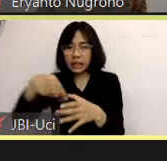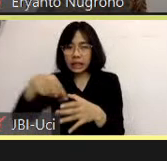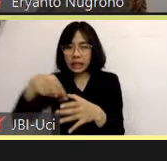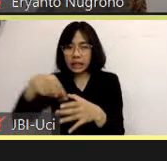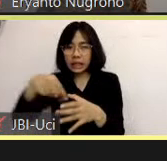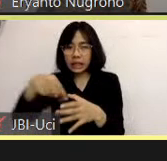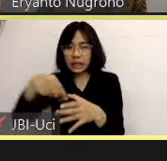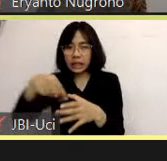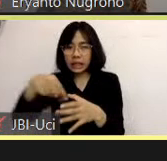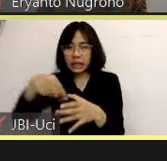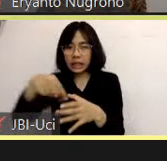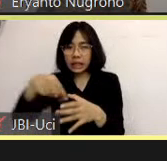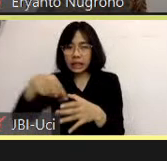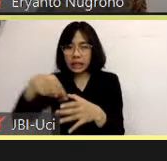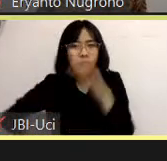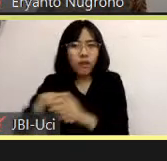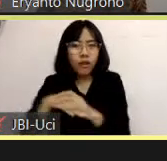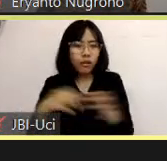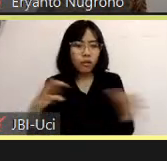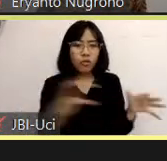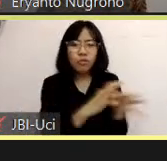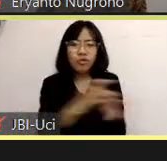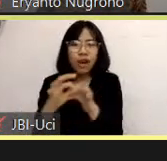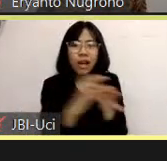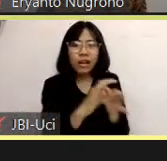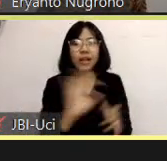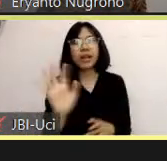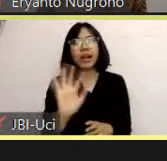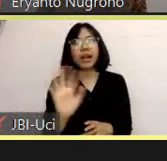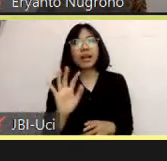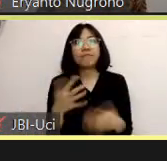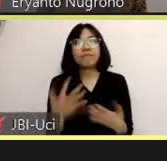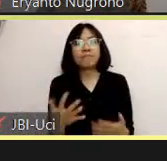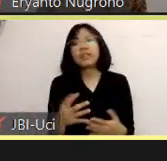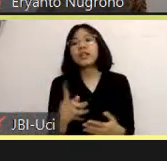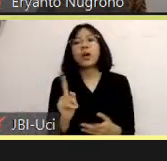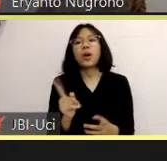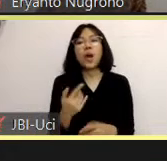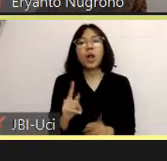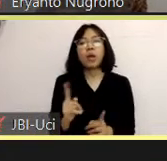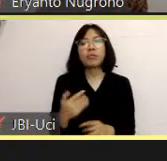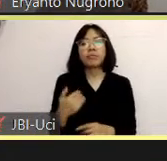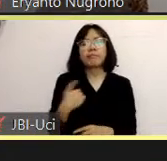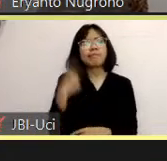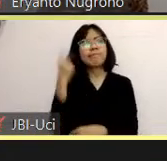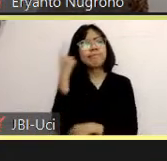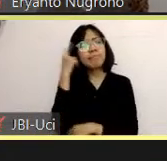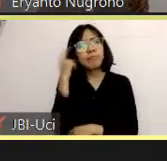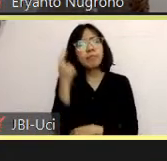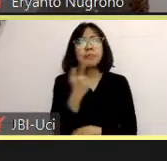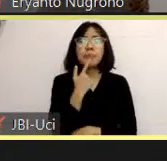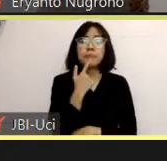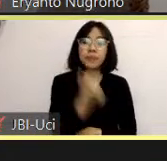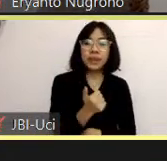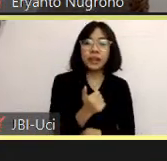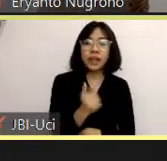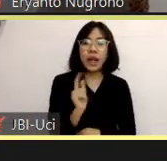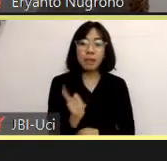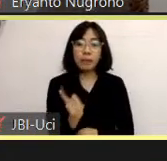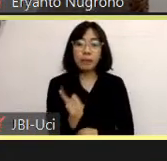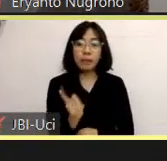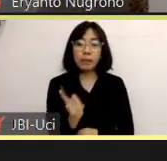akuntabilitas pemerintahan pada saat ini. Dan menurut saya ini sangat penting kalau kita ingin